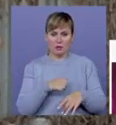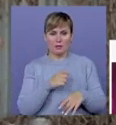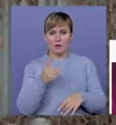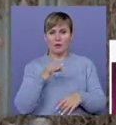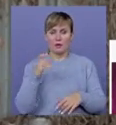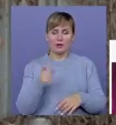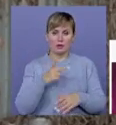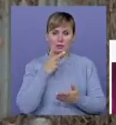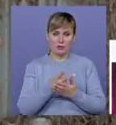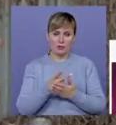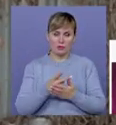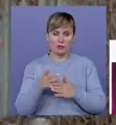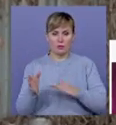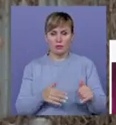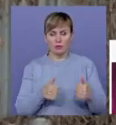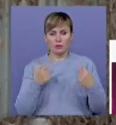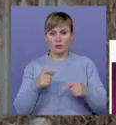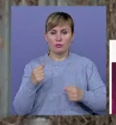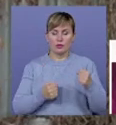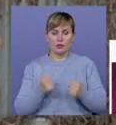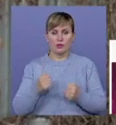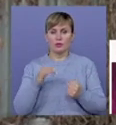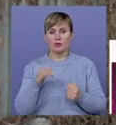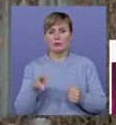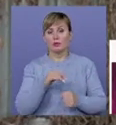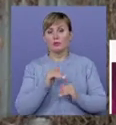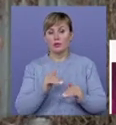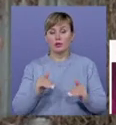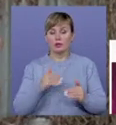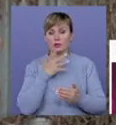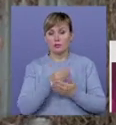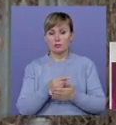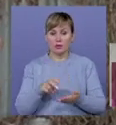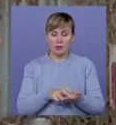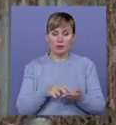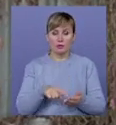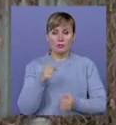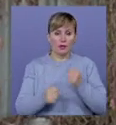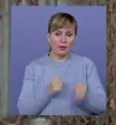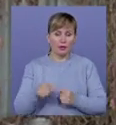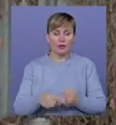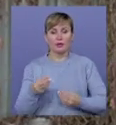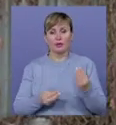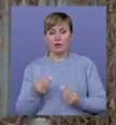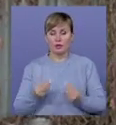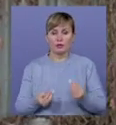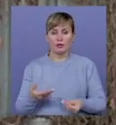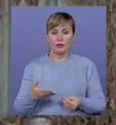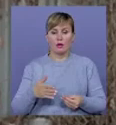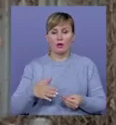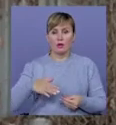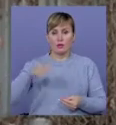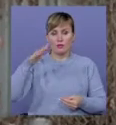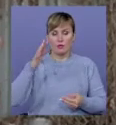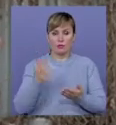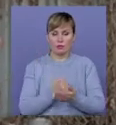провалился, пропуская другую машину. И мы боимся за своих детей, потому что они тоже здесь бегают. А сверху